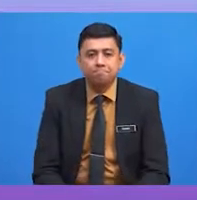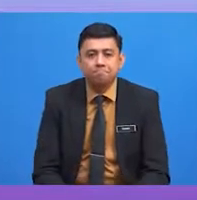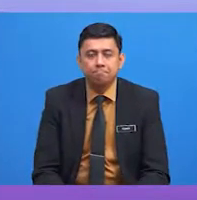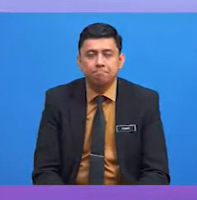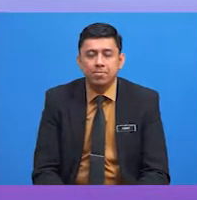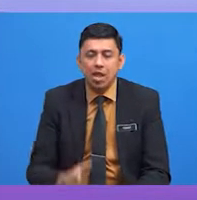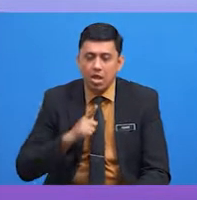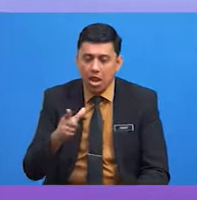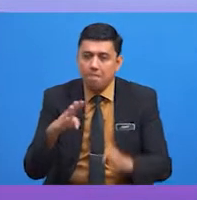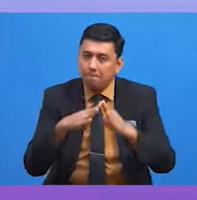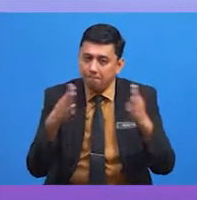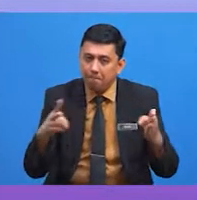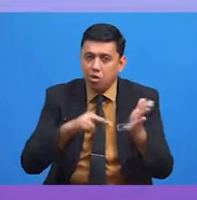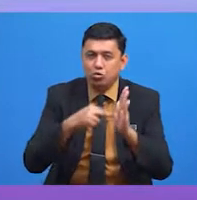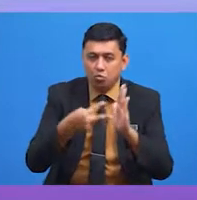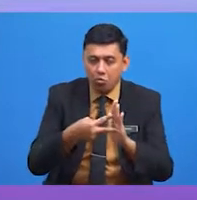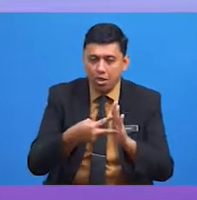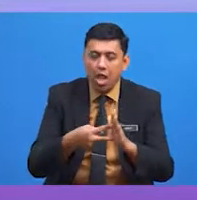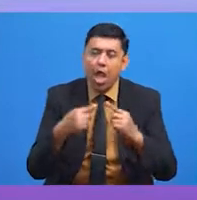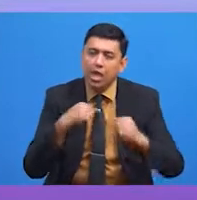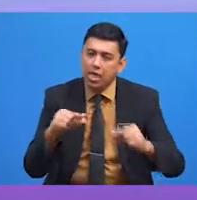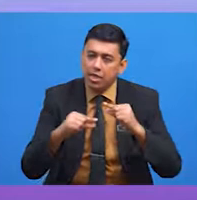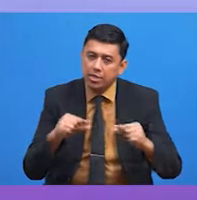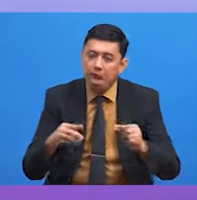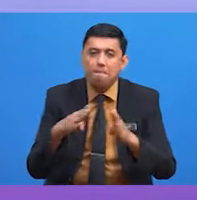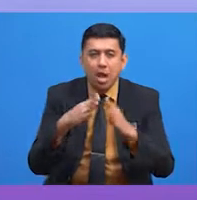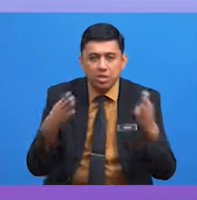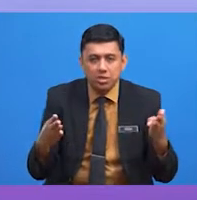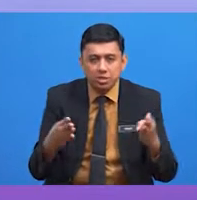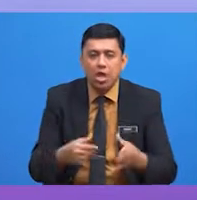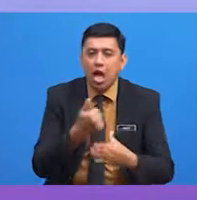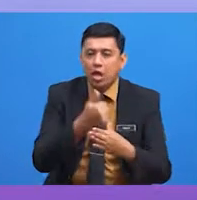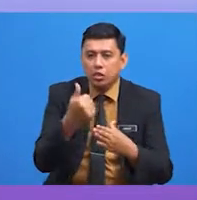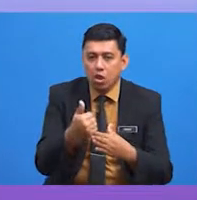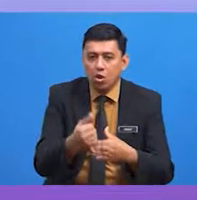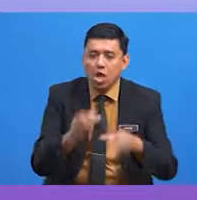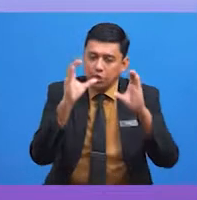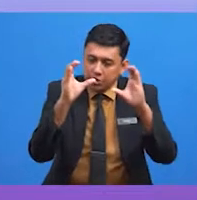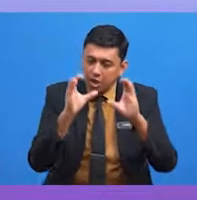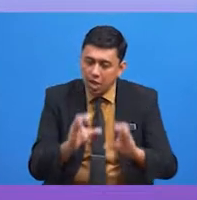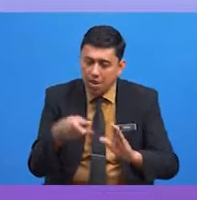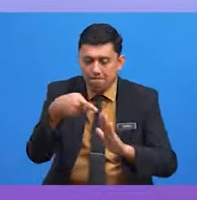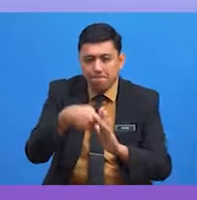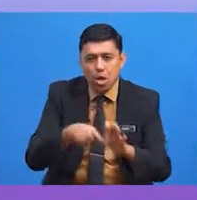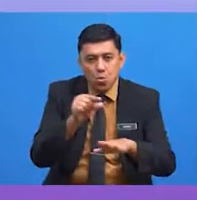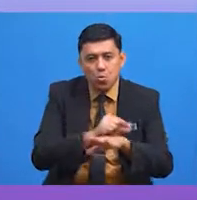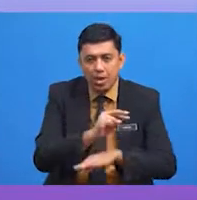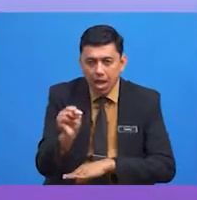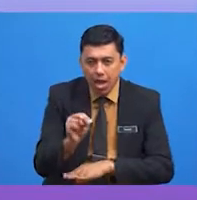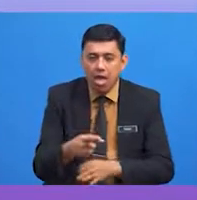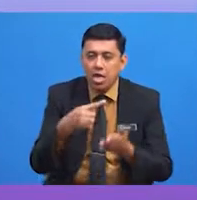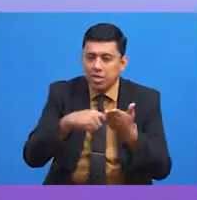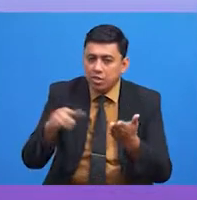Laras bahasa bermaksud gaya bahasa atau cara penggunaan